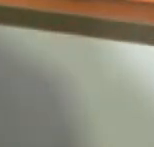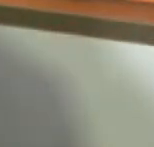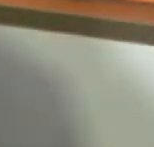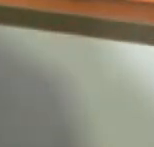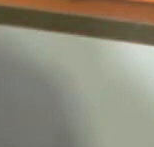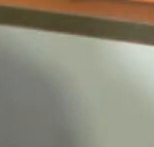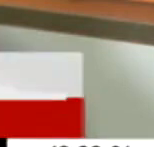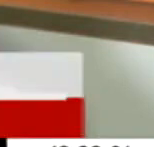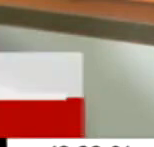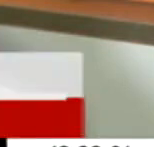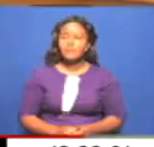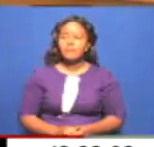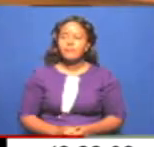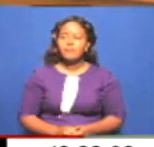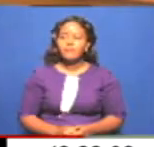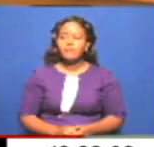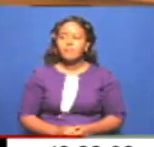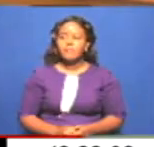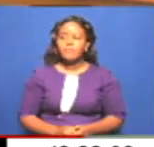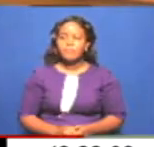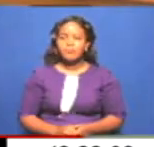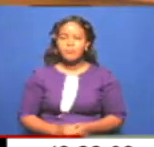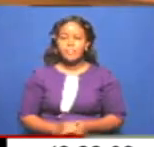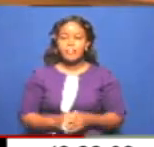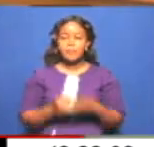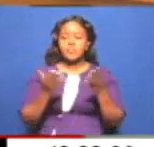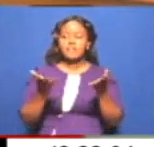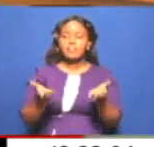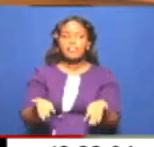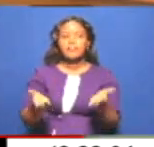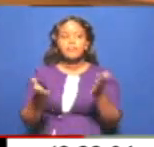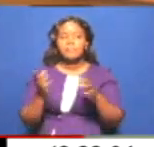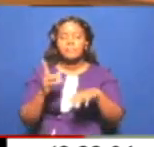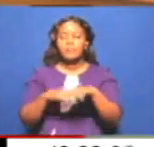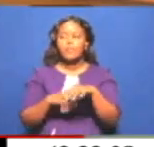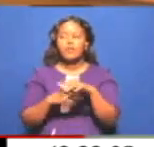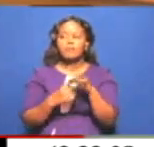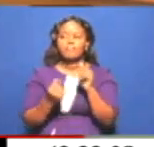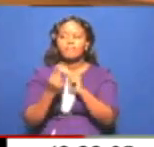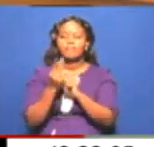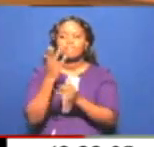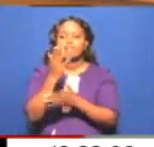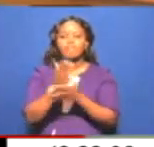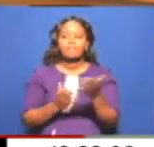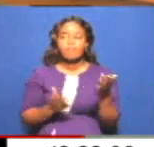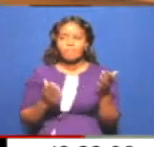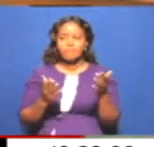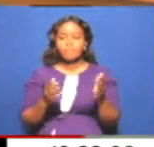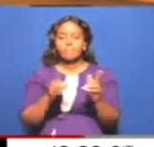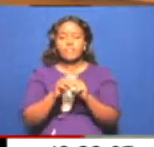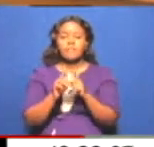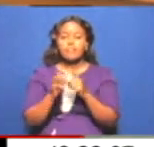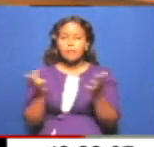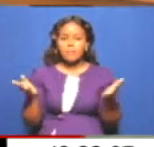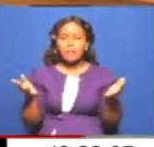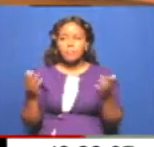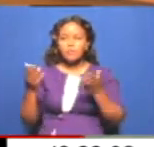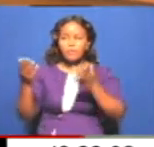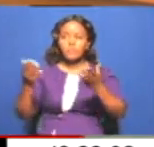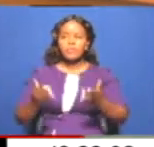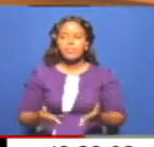So daktari, mpenzi mtazamaji, basi imetimia mida ya saa 6 karibia unusu hivi, na kwa moyo mkunjufu na kukaribisha kwenye sehemu ya